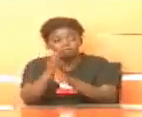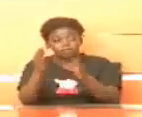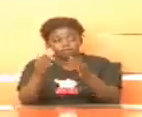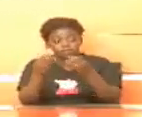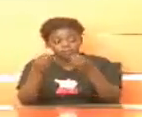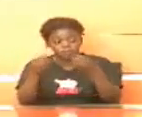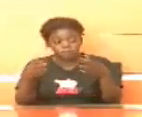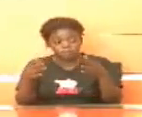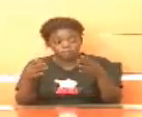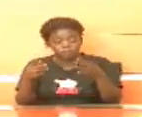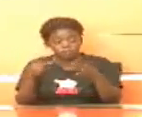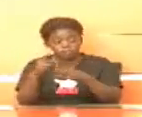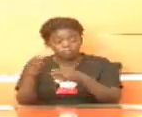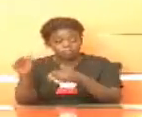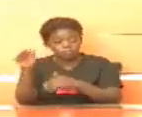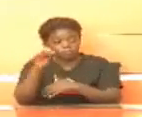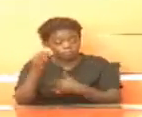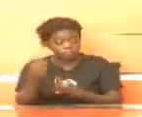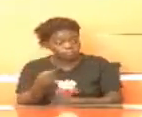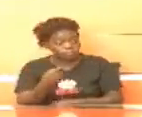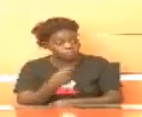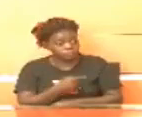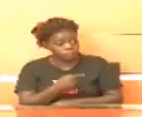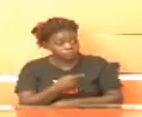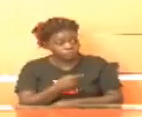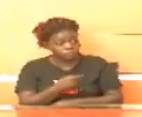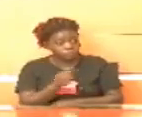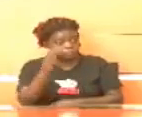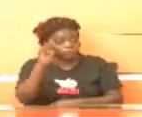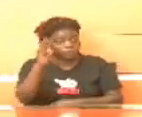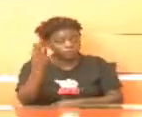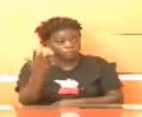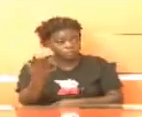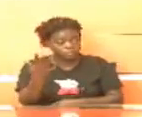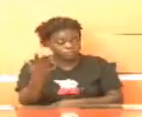emaze okulinnya. Eno piisi ya 15